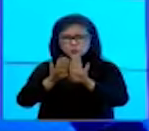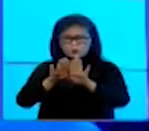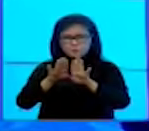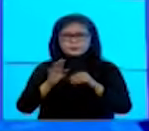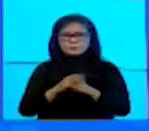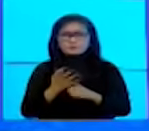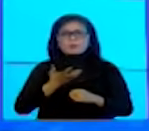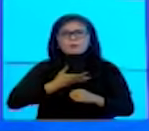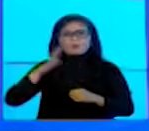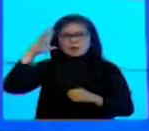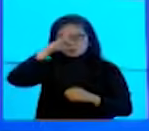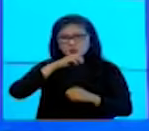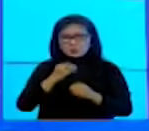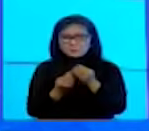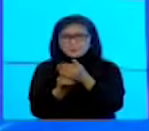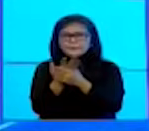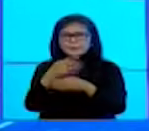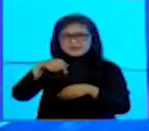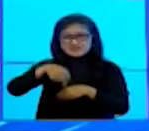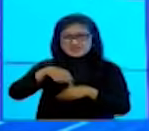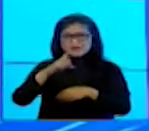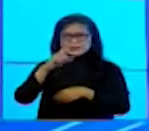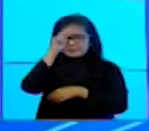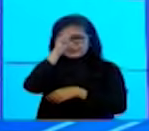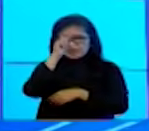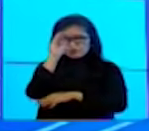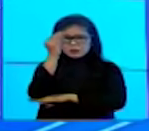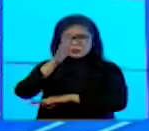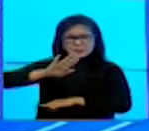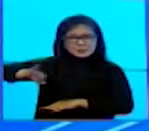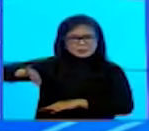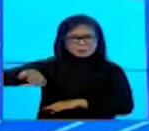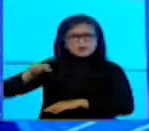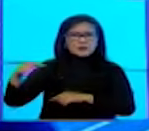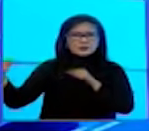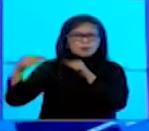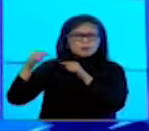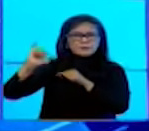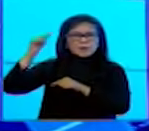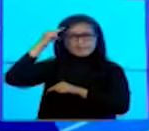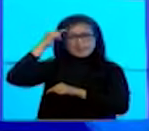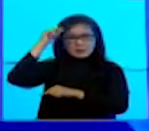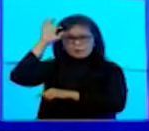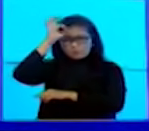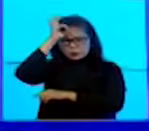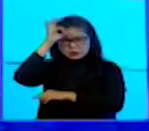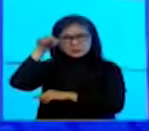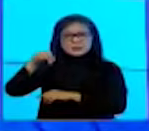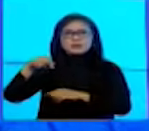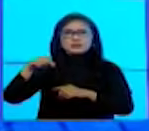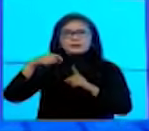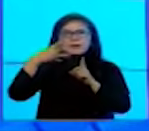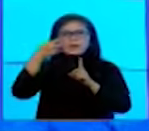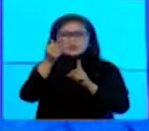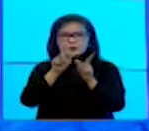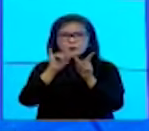Langsung kita lihat bagaimana update terkini di Cipayung, Jakarta Timur. Kita telah tersambung dengan Kapolres Metro Jakarta Timur, Kombes Pol